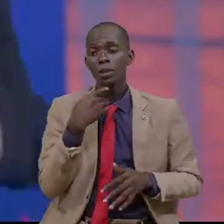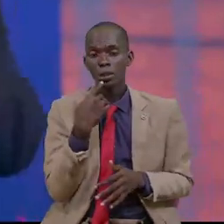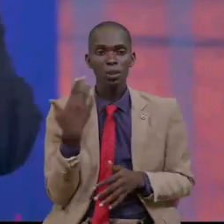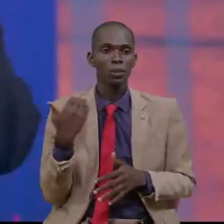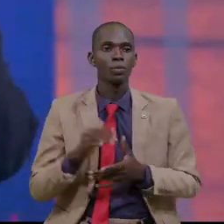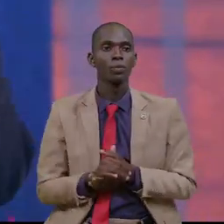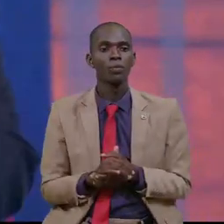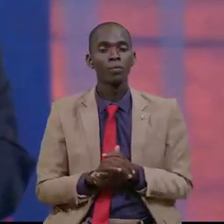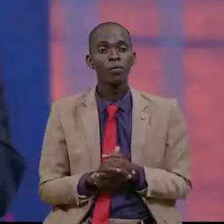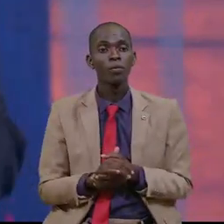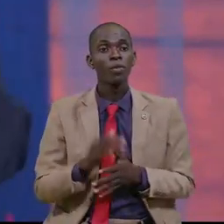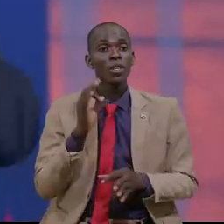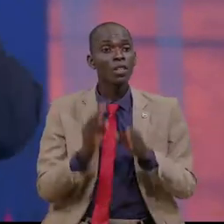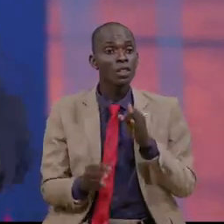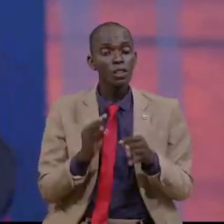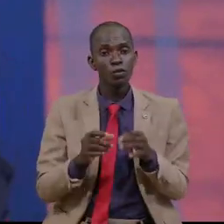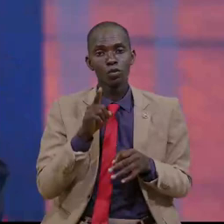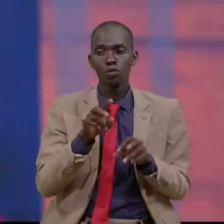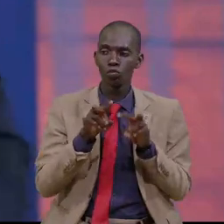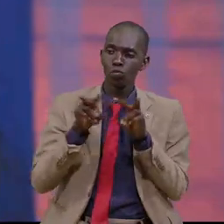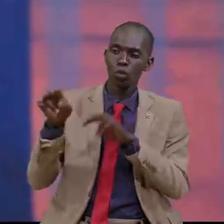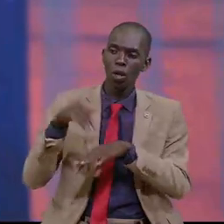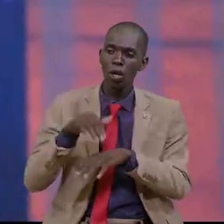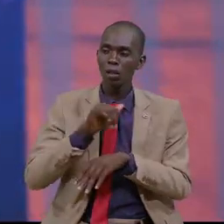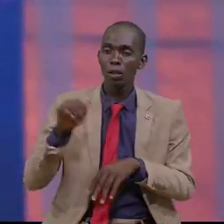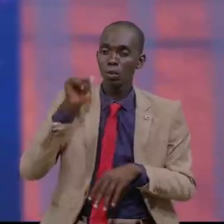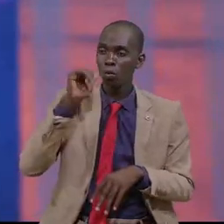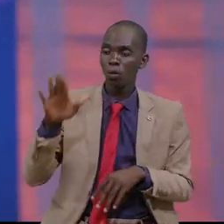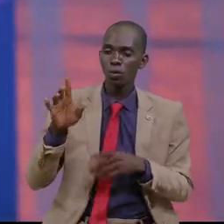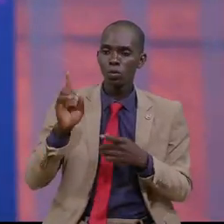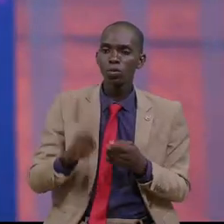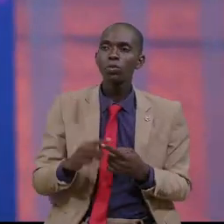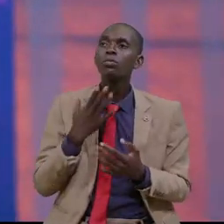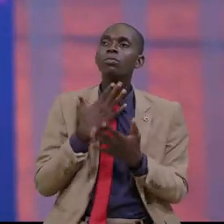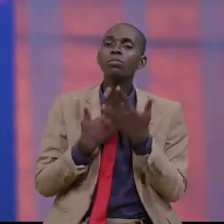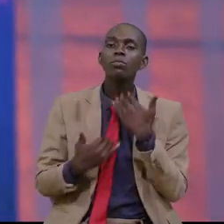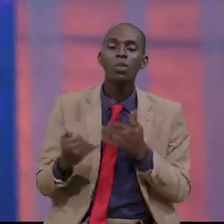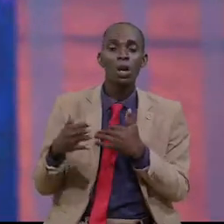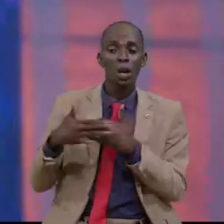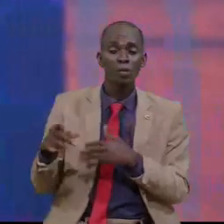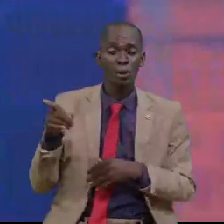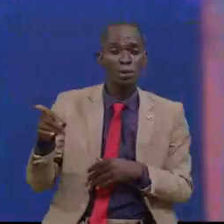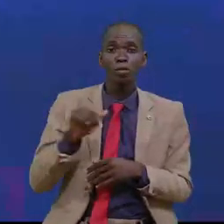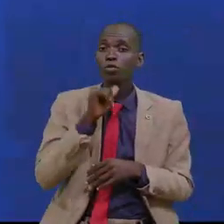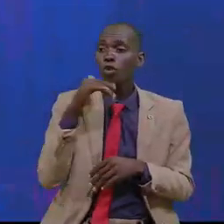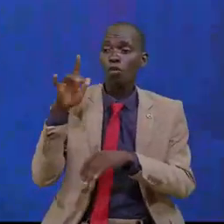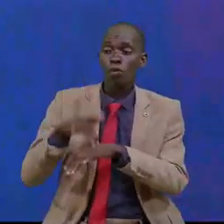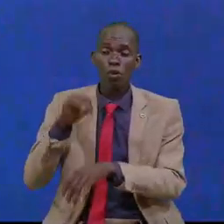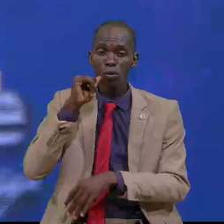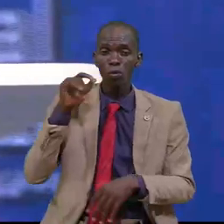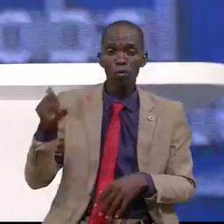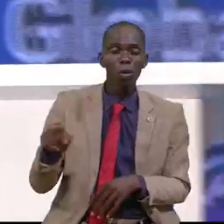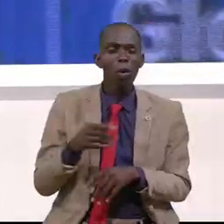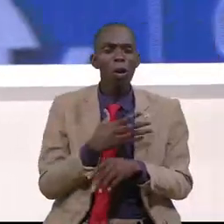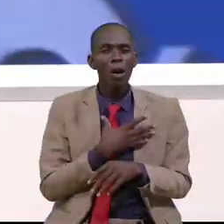dit, si tu regardes une femme pour la convoiter, tu n'as pas encore touché.